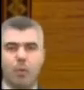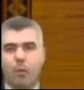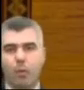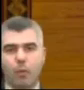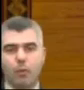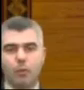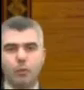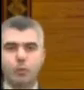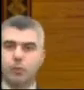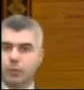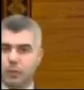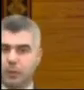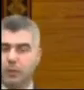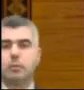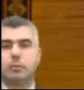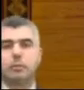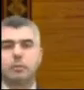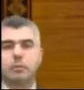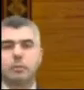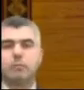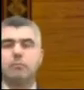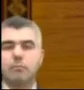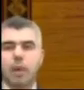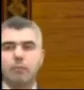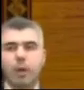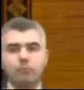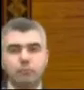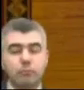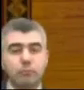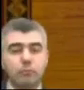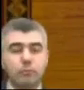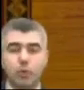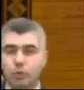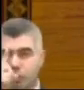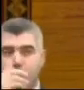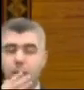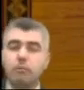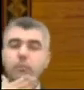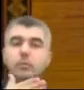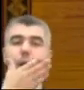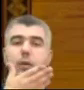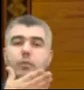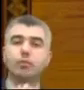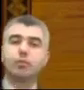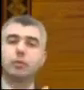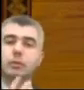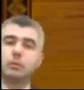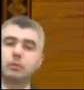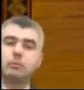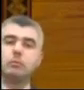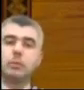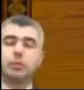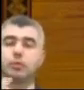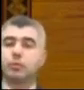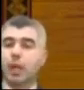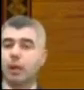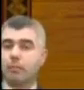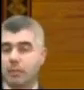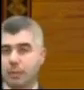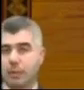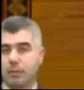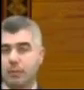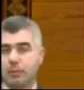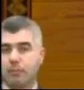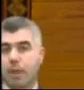جميع المجالات الحاسمة. نحن قررنا خلال هذه الزيارة أن نذهب إلى أبعد من ذلك، وأن نقوم بإجراء شراكات أكاديمية